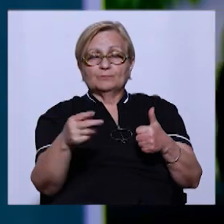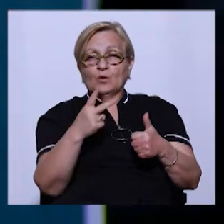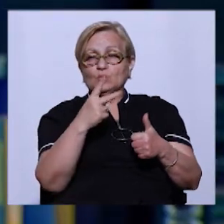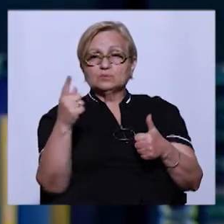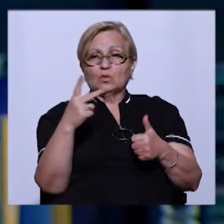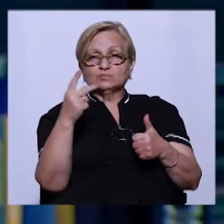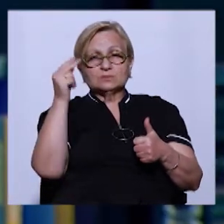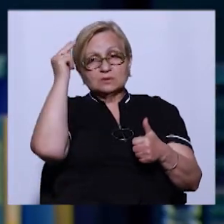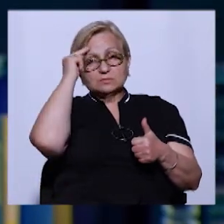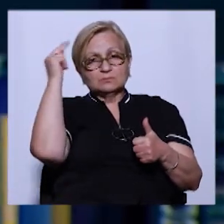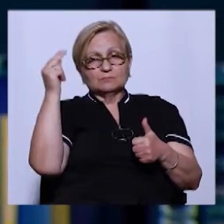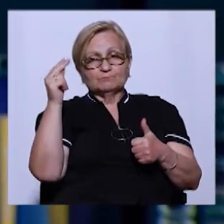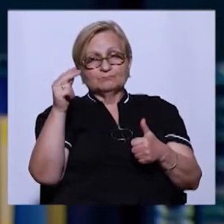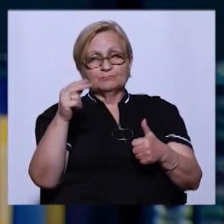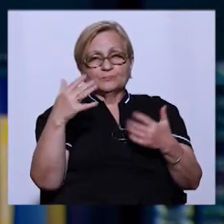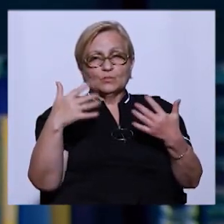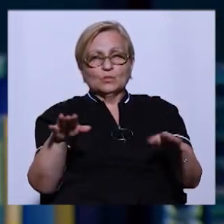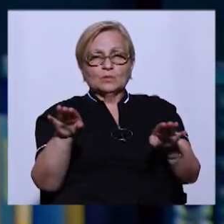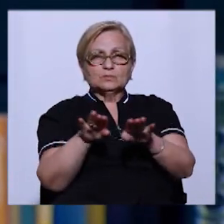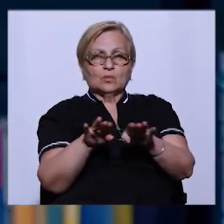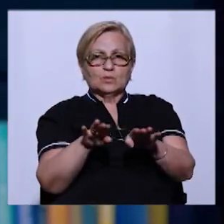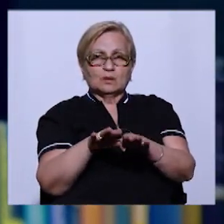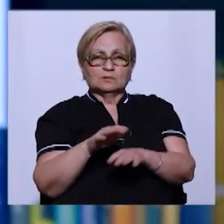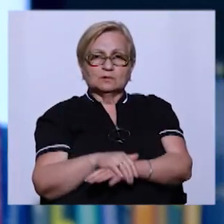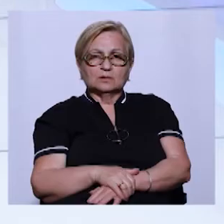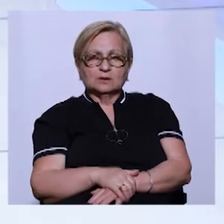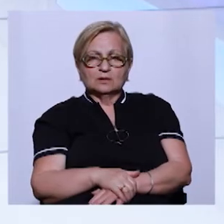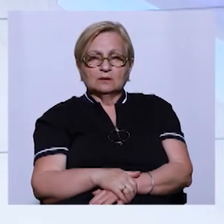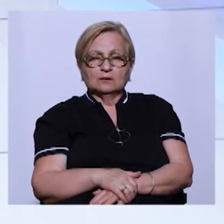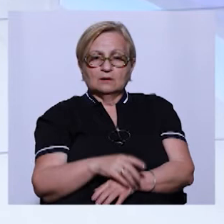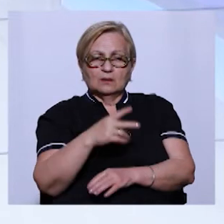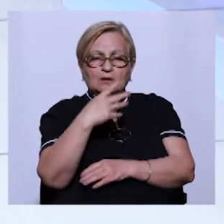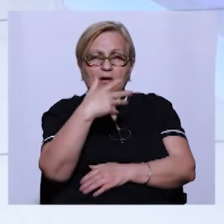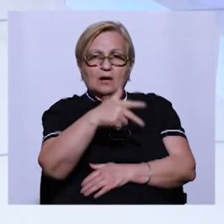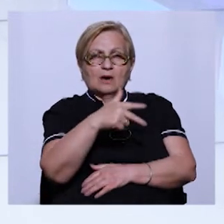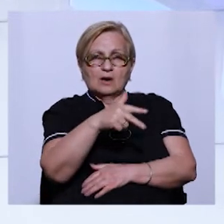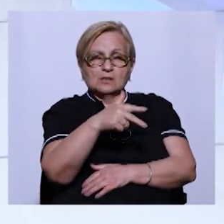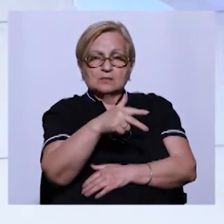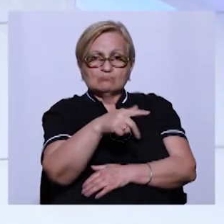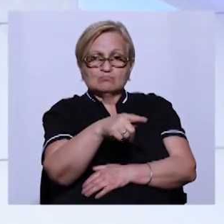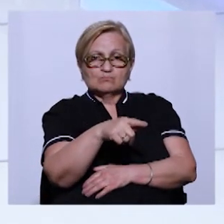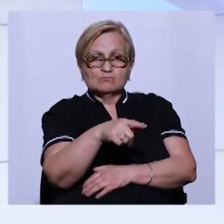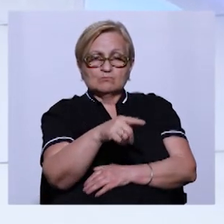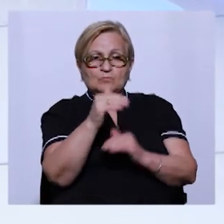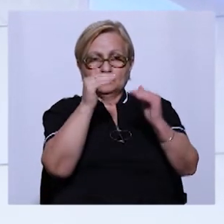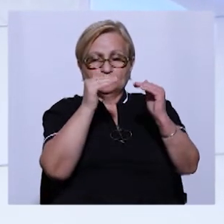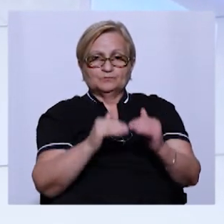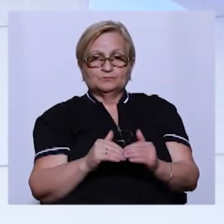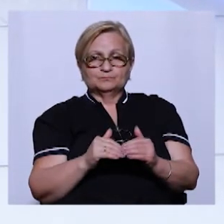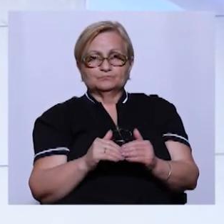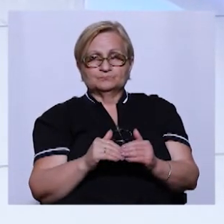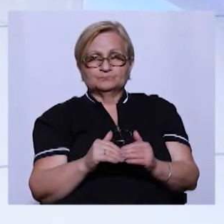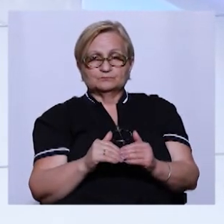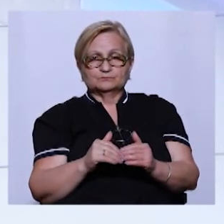21 ფანქარი და გაუხდათ ტოლი. რამდენით მეტი ქონია? ა 30-ით რაოდენობამ ჩამოიწია იმისამ